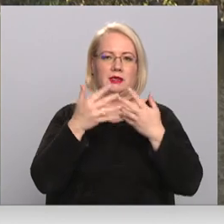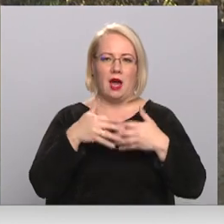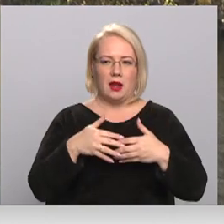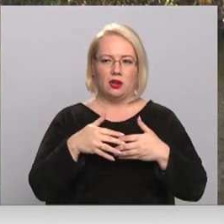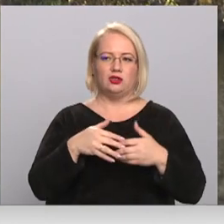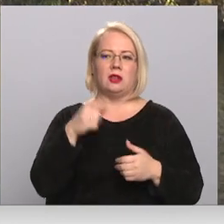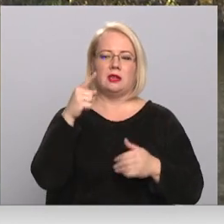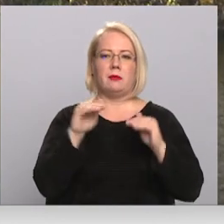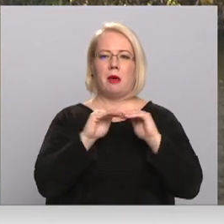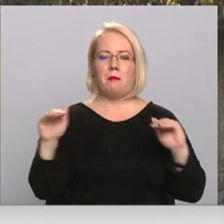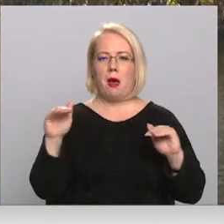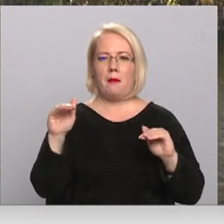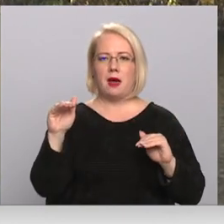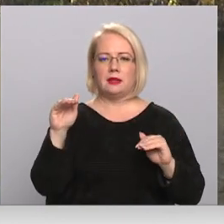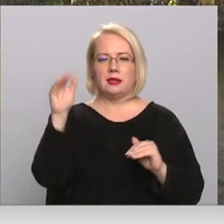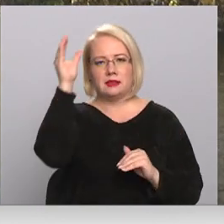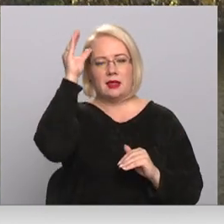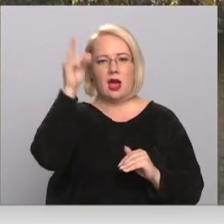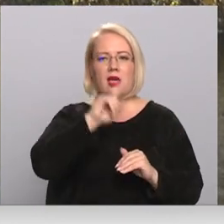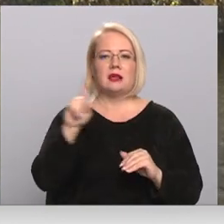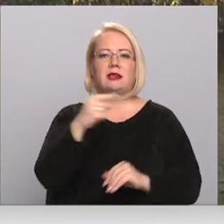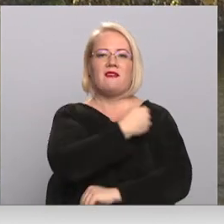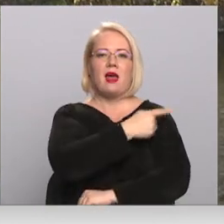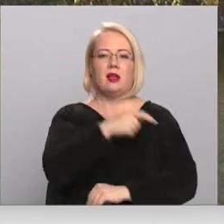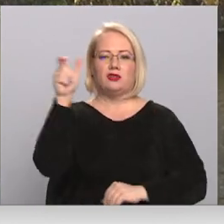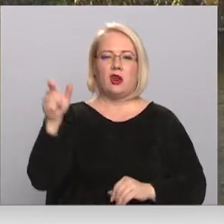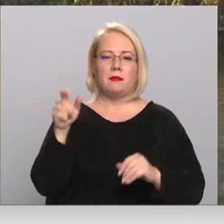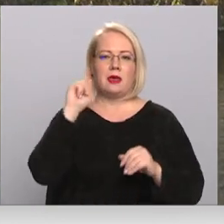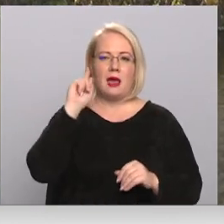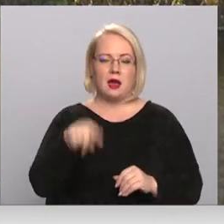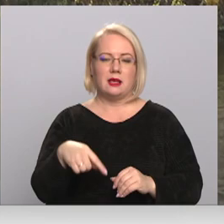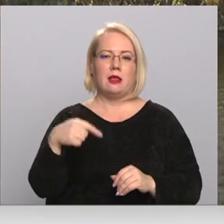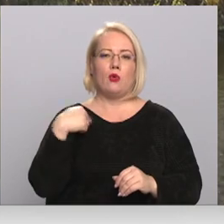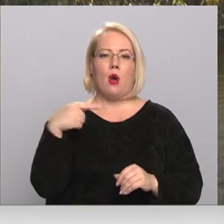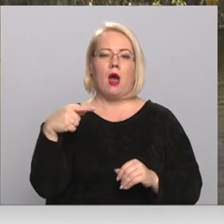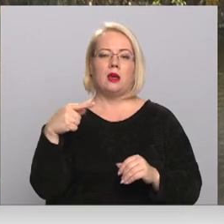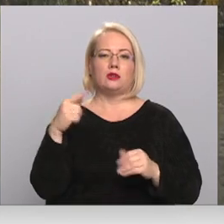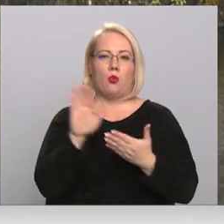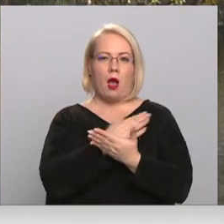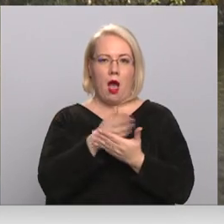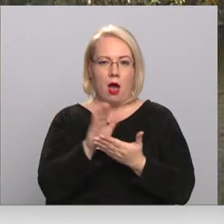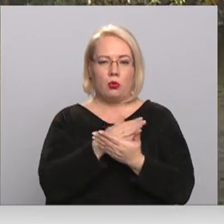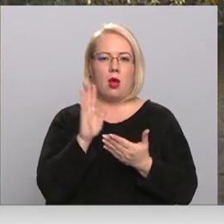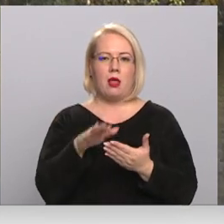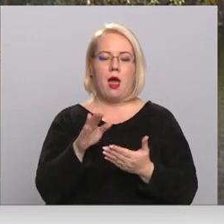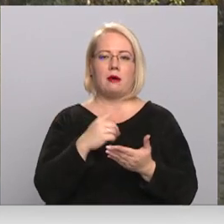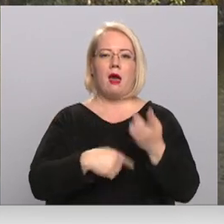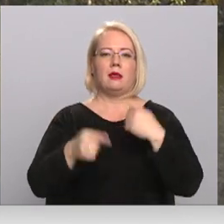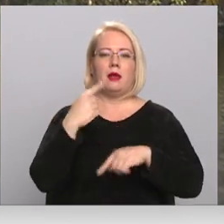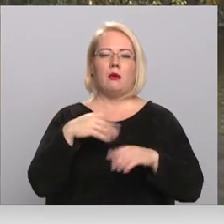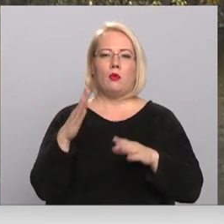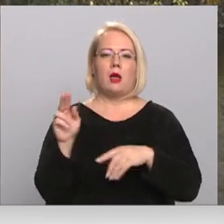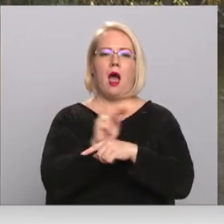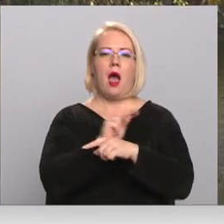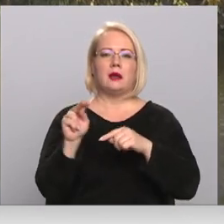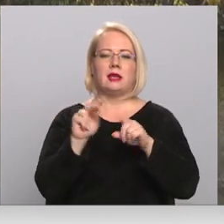kā pamatzināšanas felšeram, kas jāzina. Šo testu es nokārtoju, lai tiktu atpakaļ ārstniecības reģistrā kā